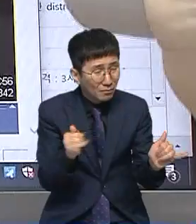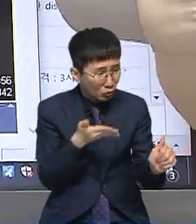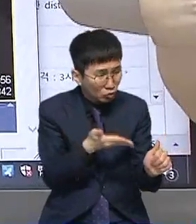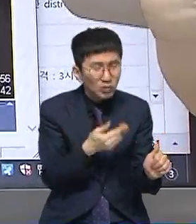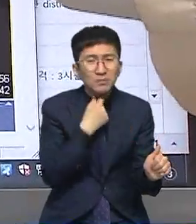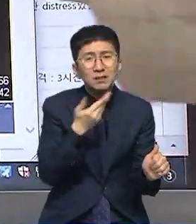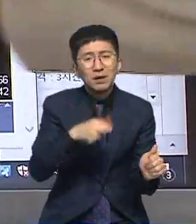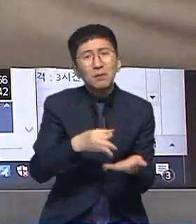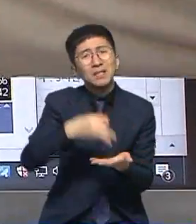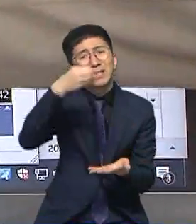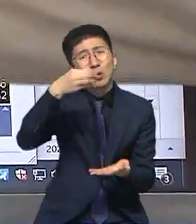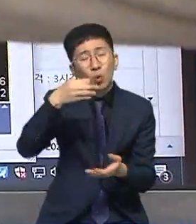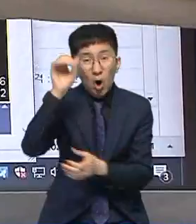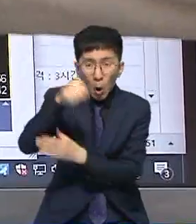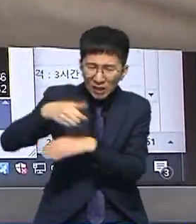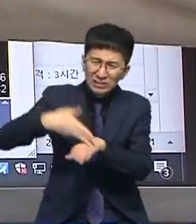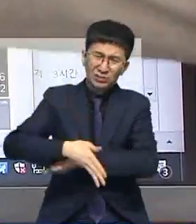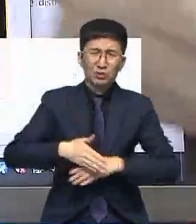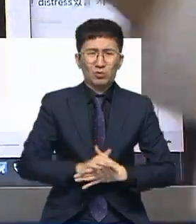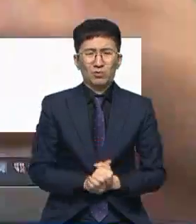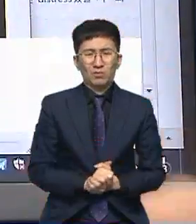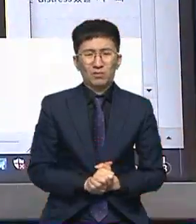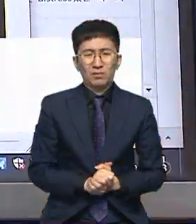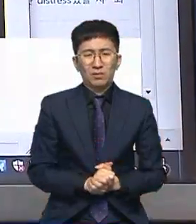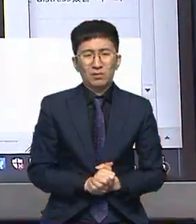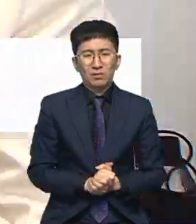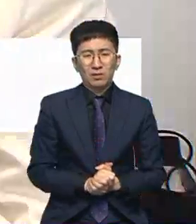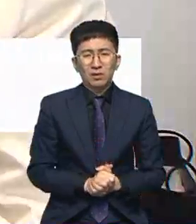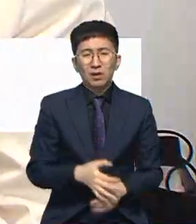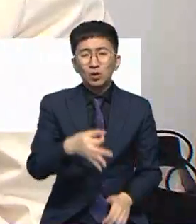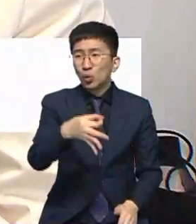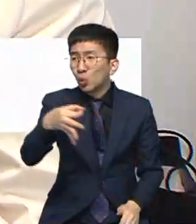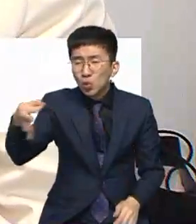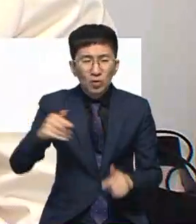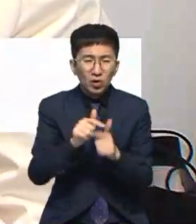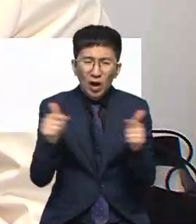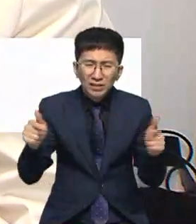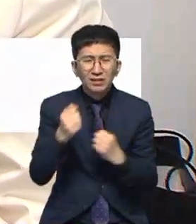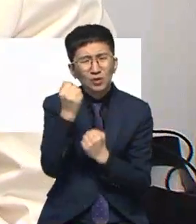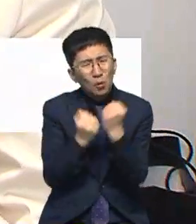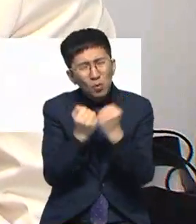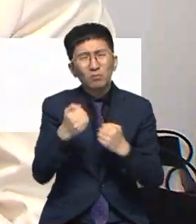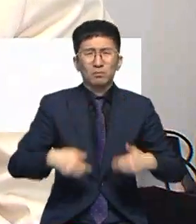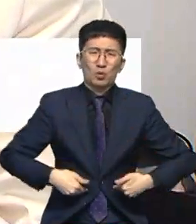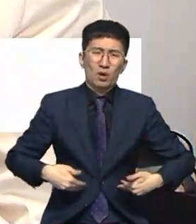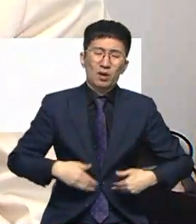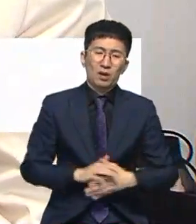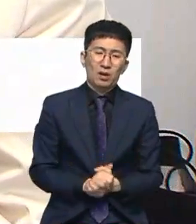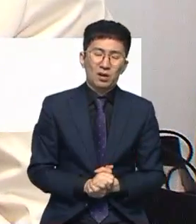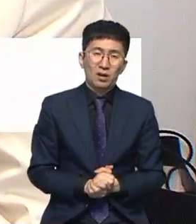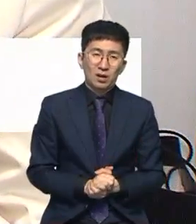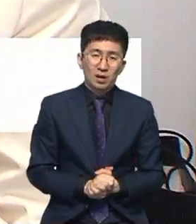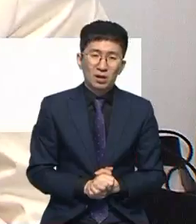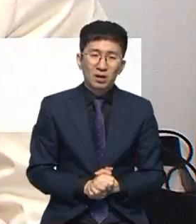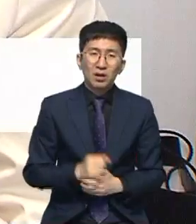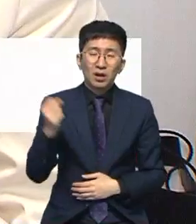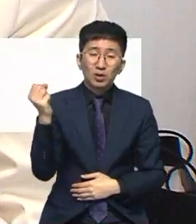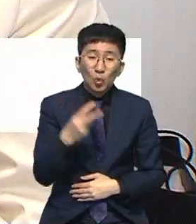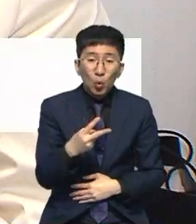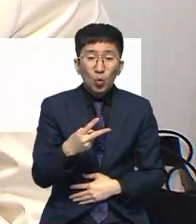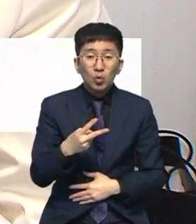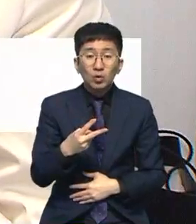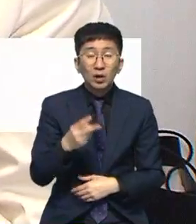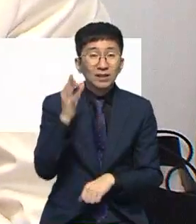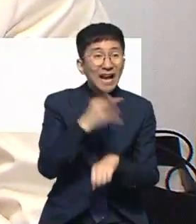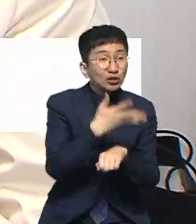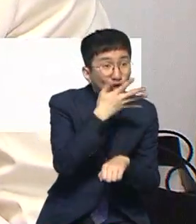비싸고 너무 느립니다. 일일이 다 경제적인 면까지 설명을 해야 되고 또 그 과정에서 그걸 받아들일 수 있는